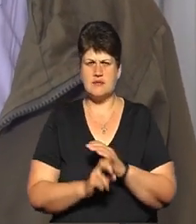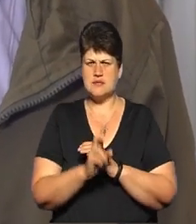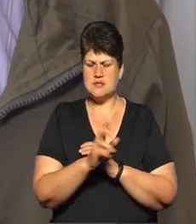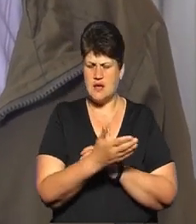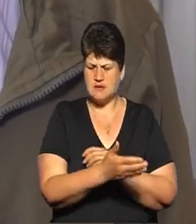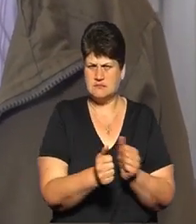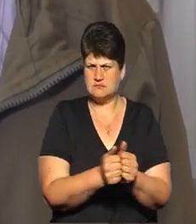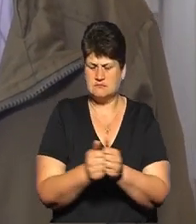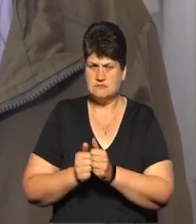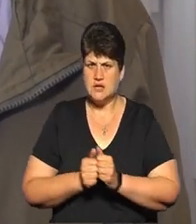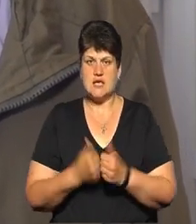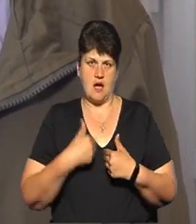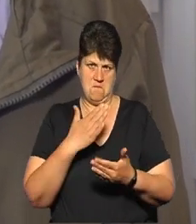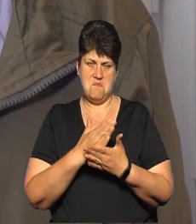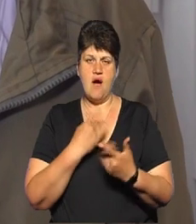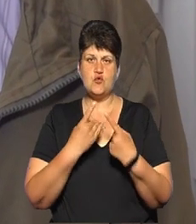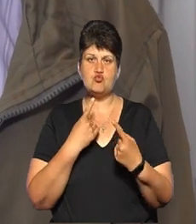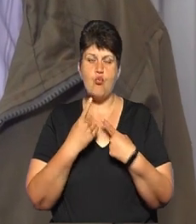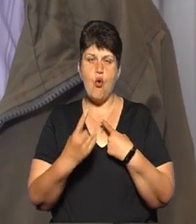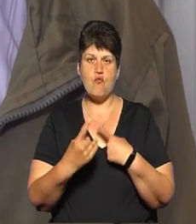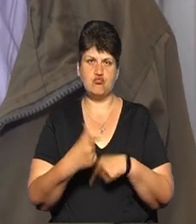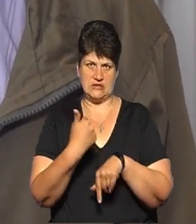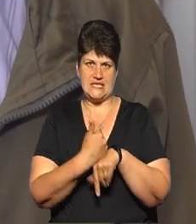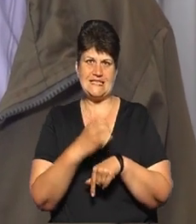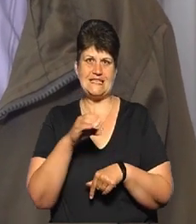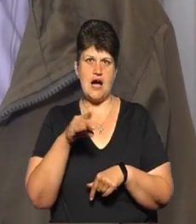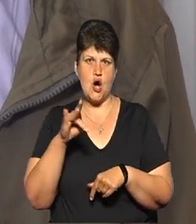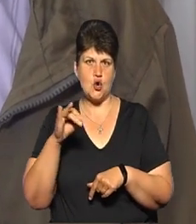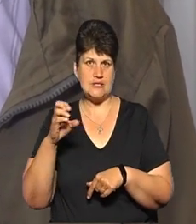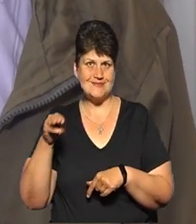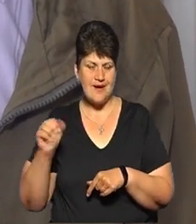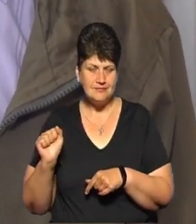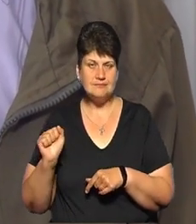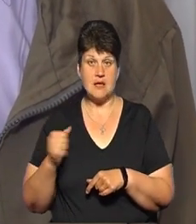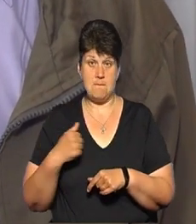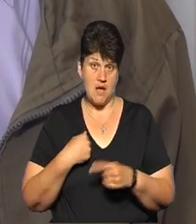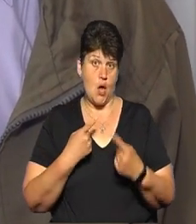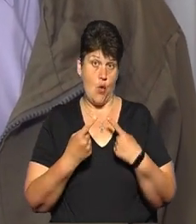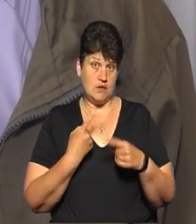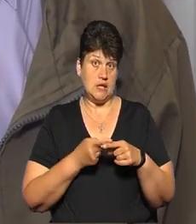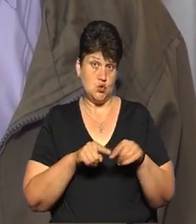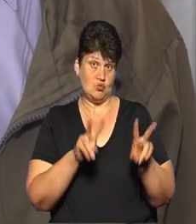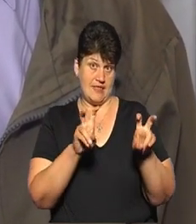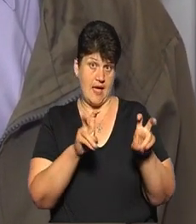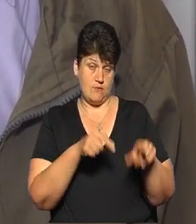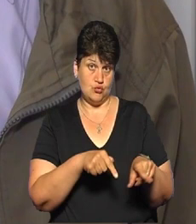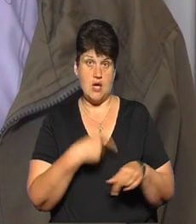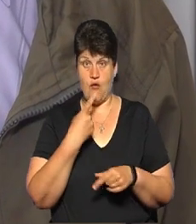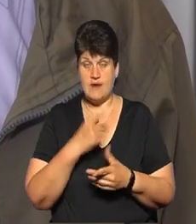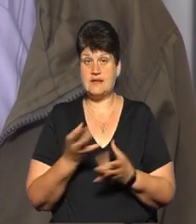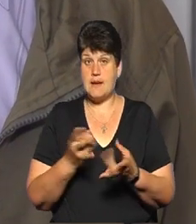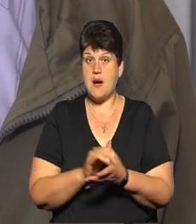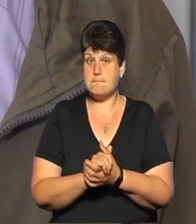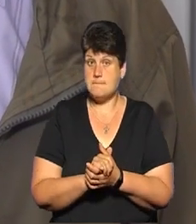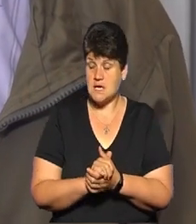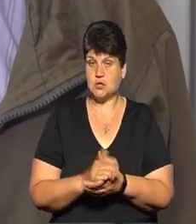розмову з старостою Ярославом Сисаком, і ми говорили на ту тему. Я говорив, що треба мирно,